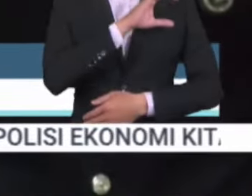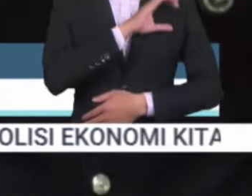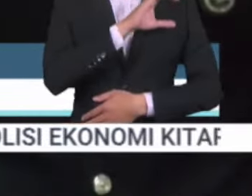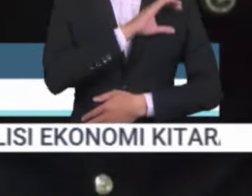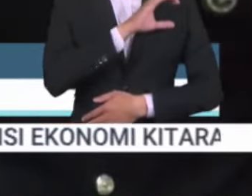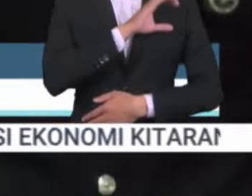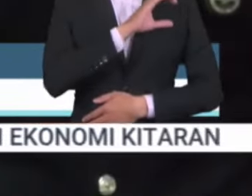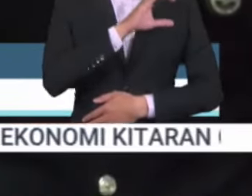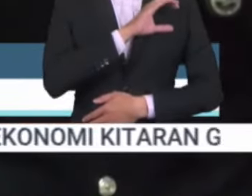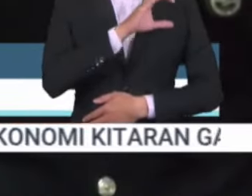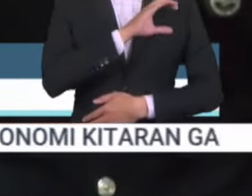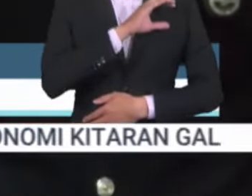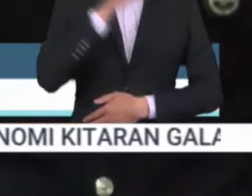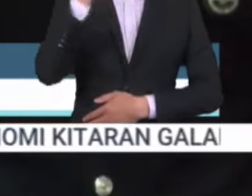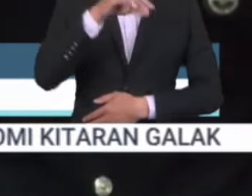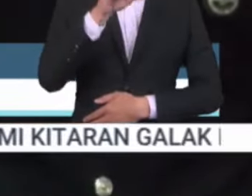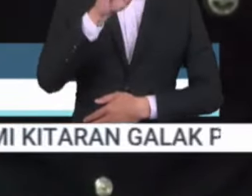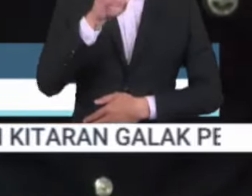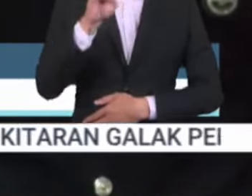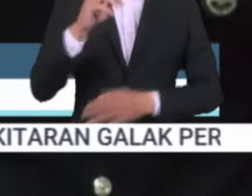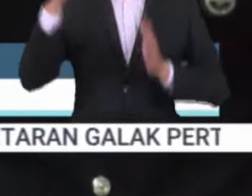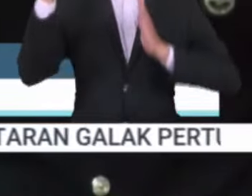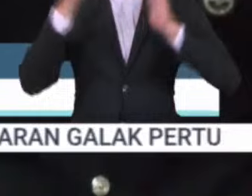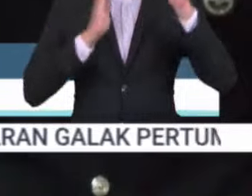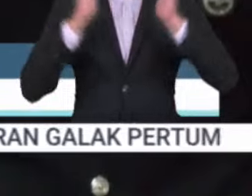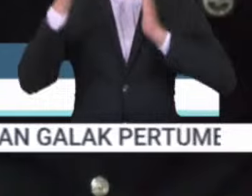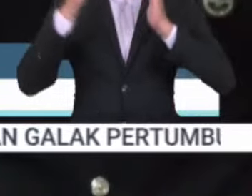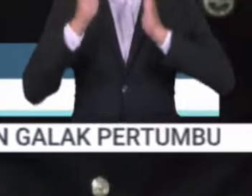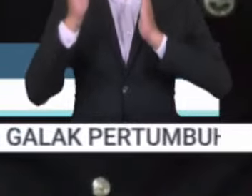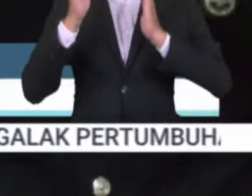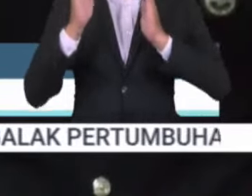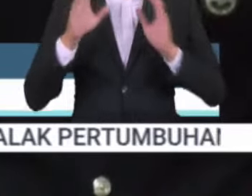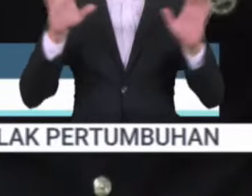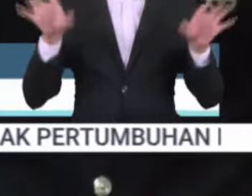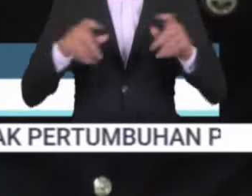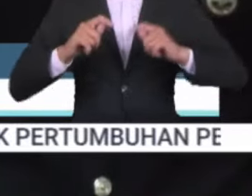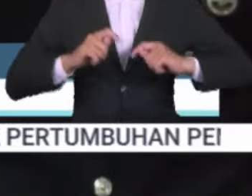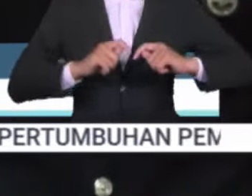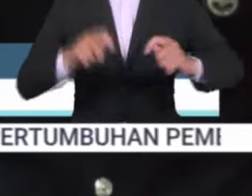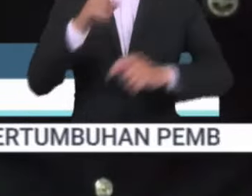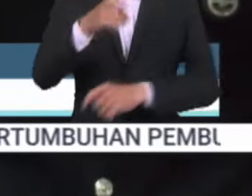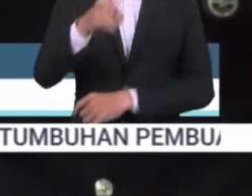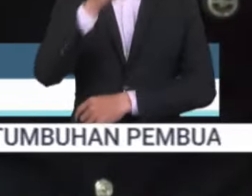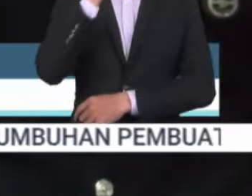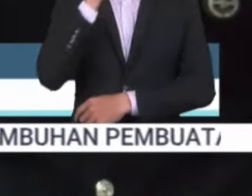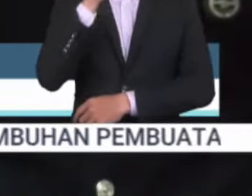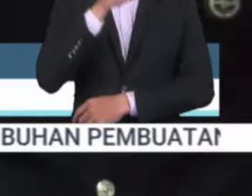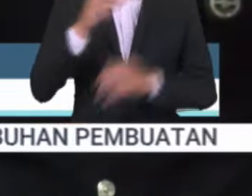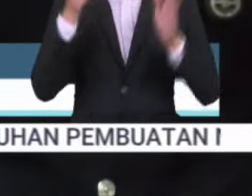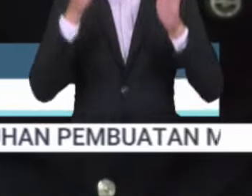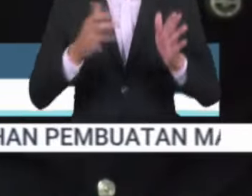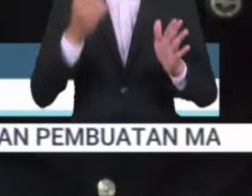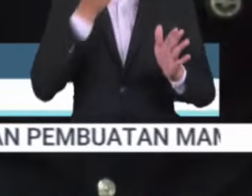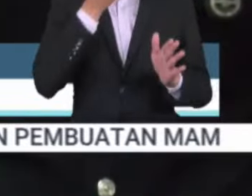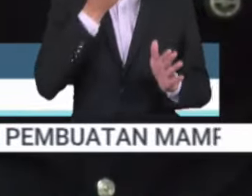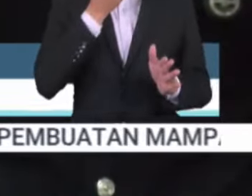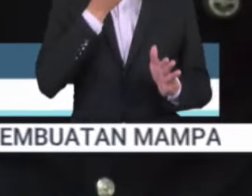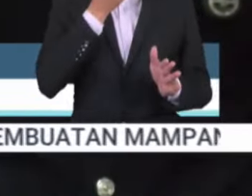pihak polis Diraja Malaysia akan mengambil tindakan tegas dan si pelaku